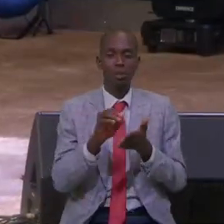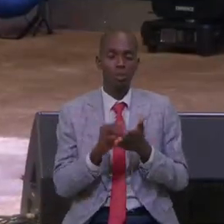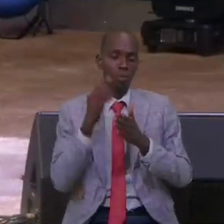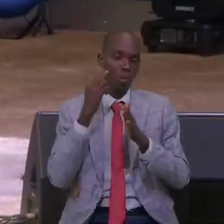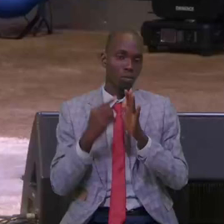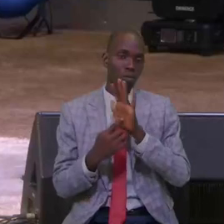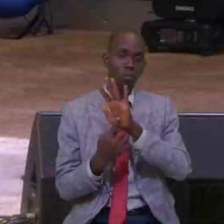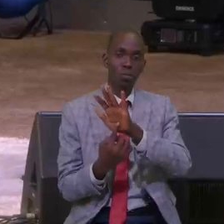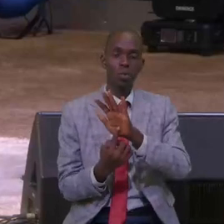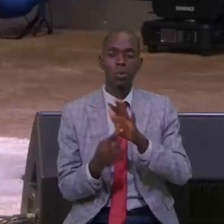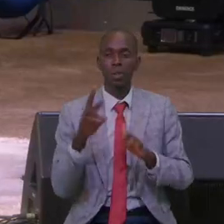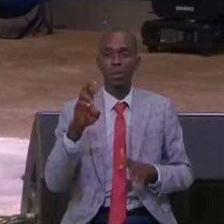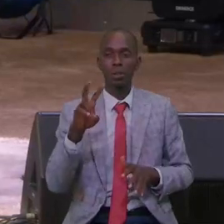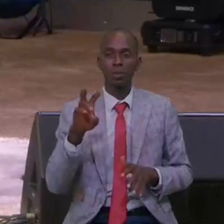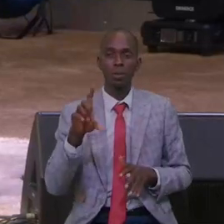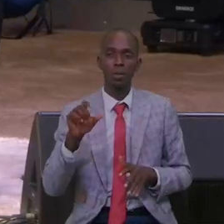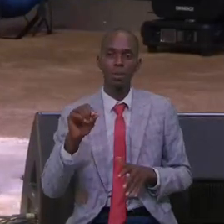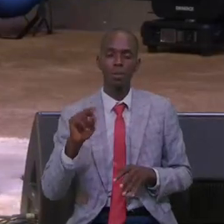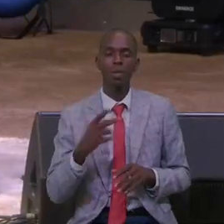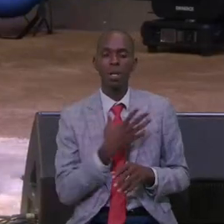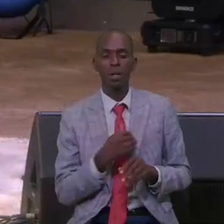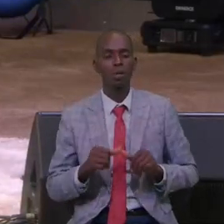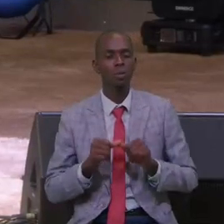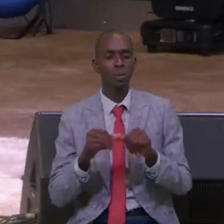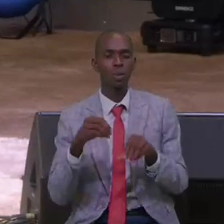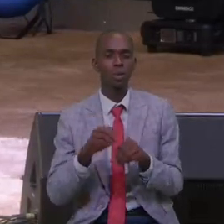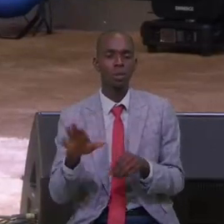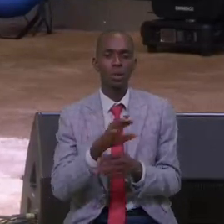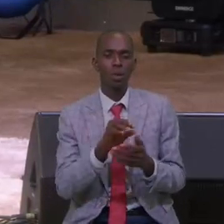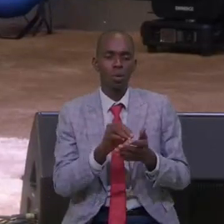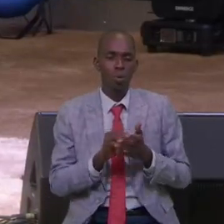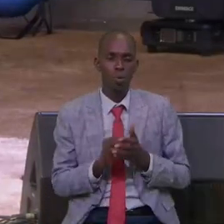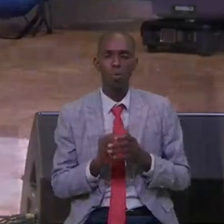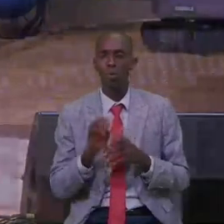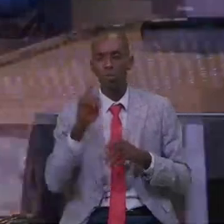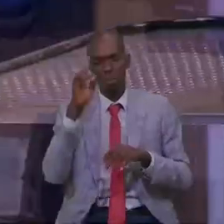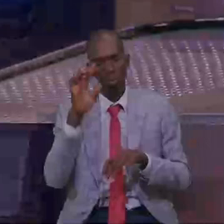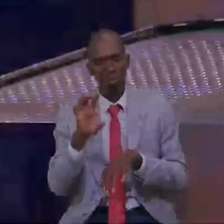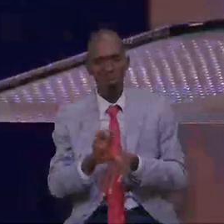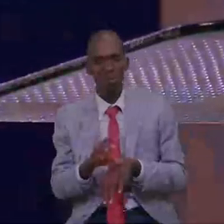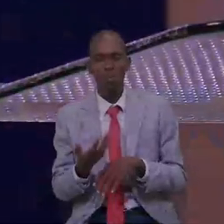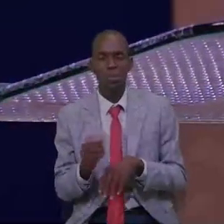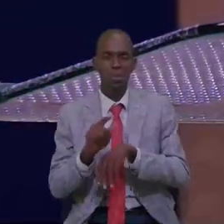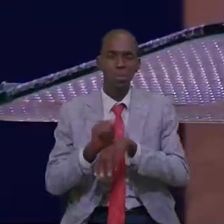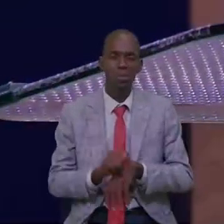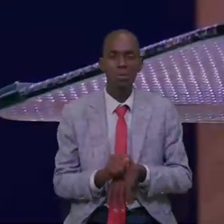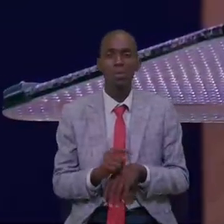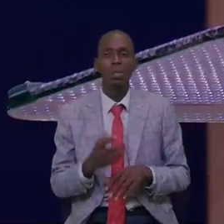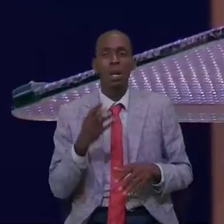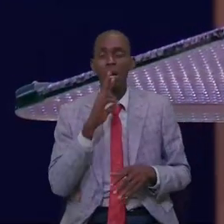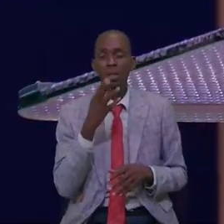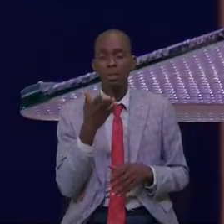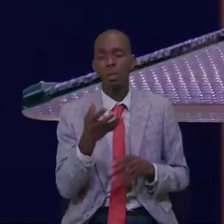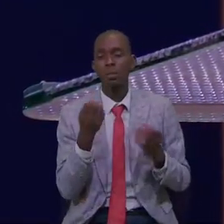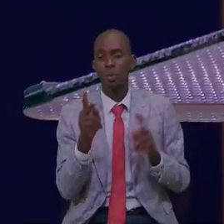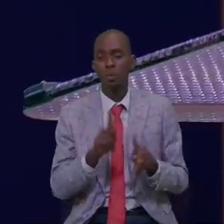embrassé leur dogme. Alors c'est ainsi, ils se sont moqués de lui. N'y a-t-il pas des gens ce jour qui ont entendu parler de